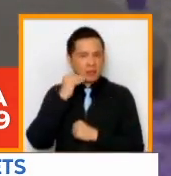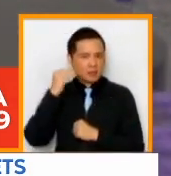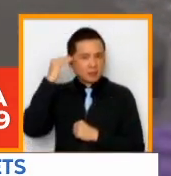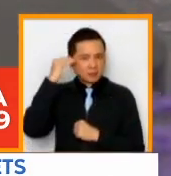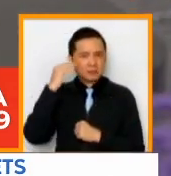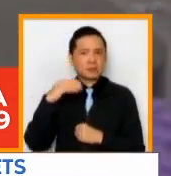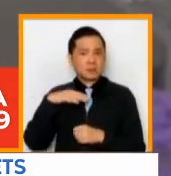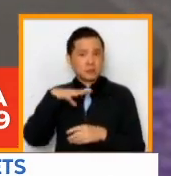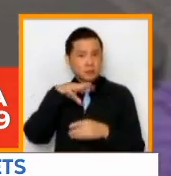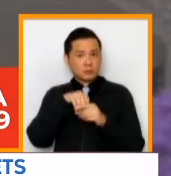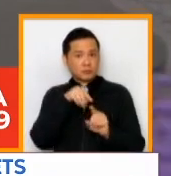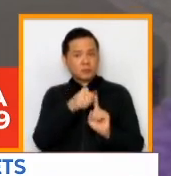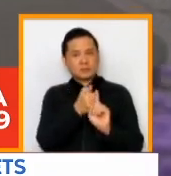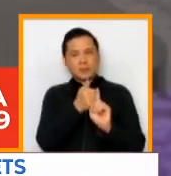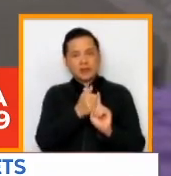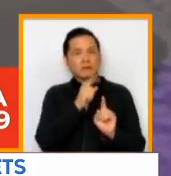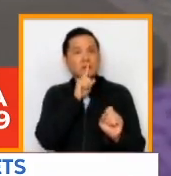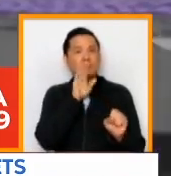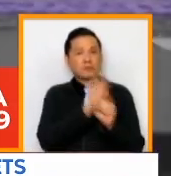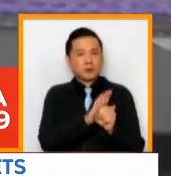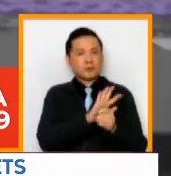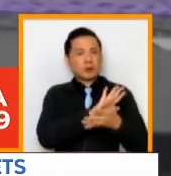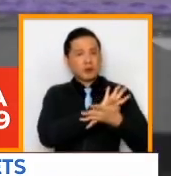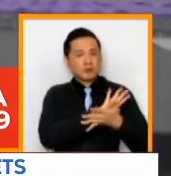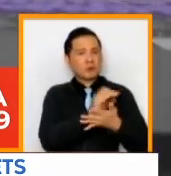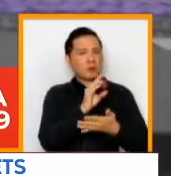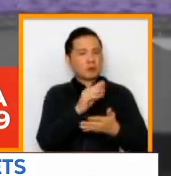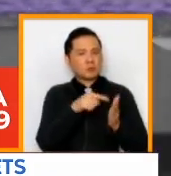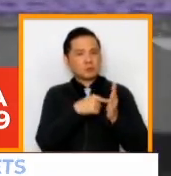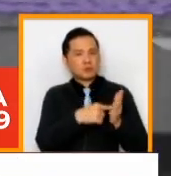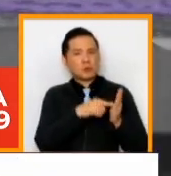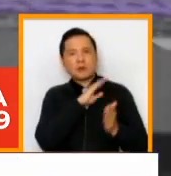confirmed symptomatic COVID-19 case sa bahay.